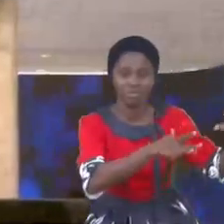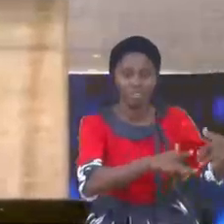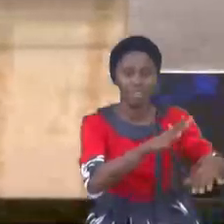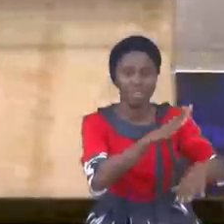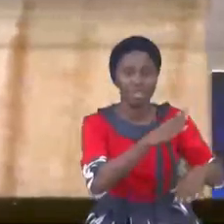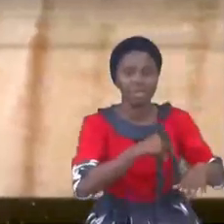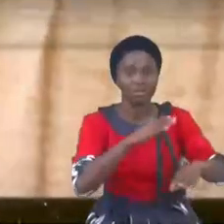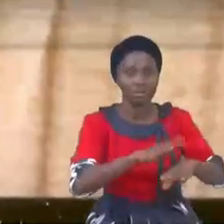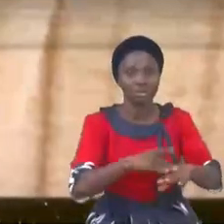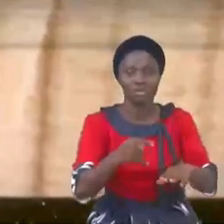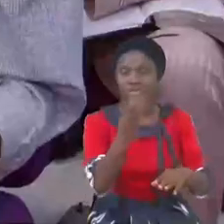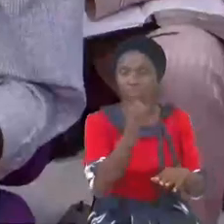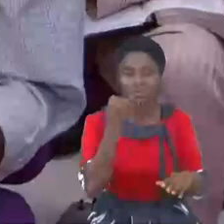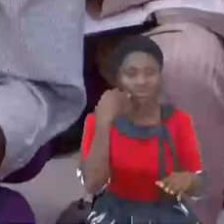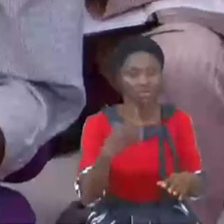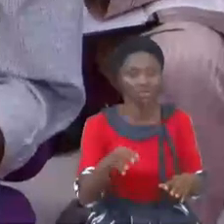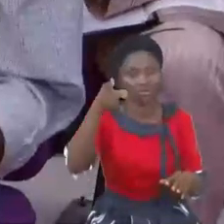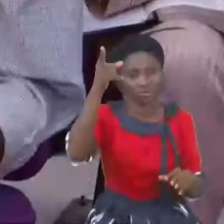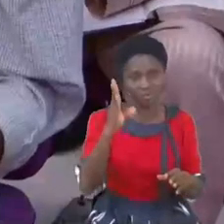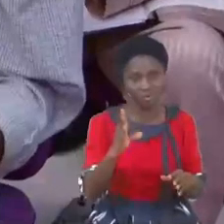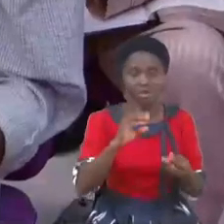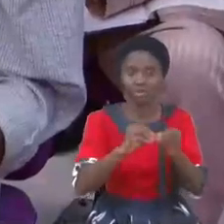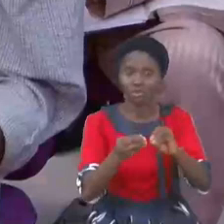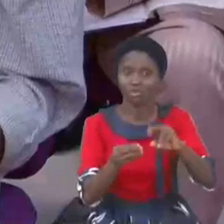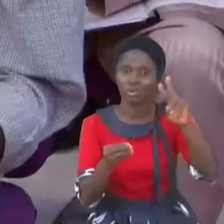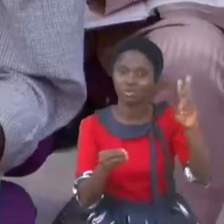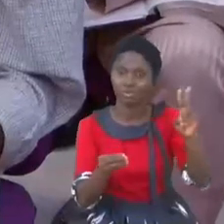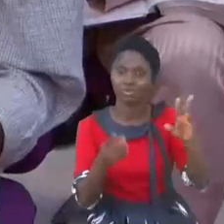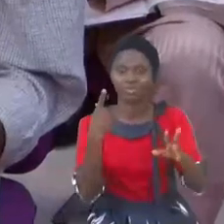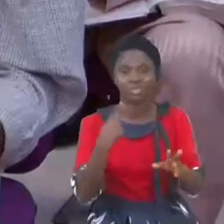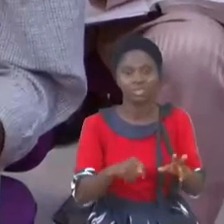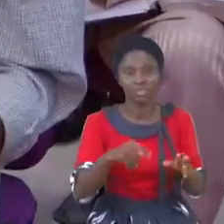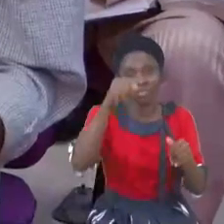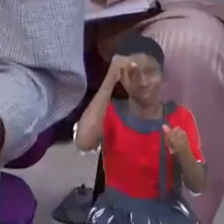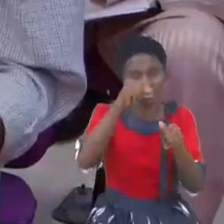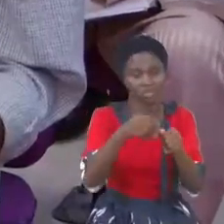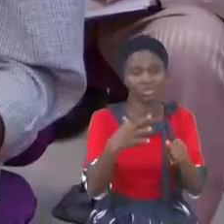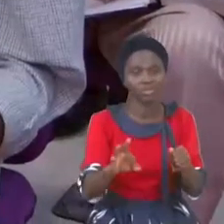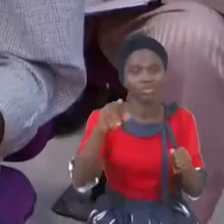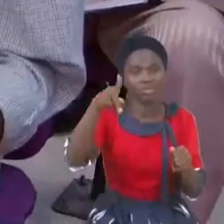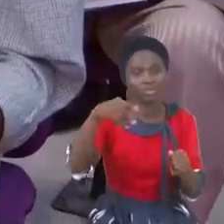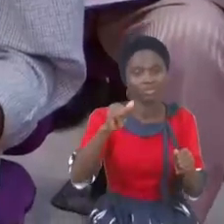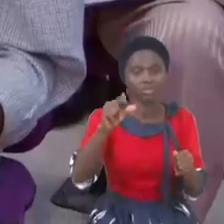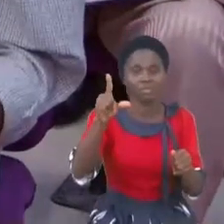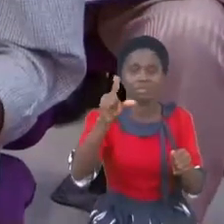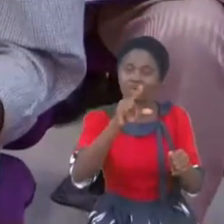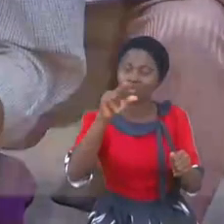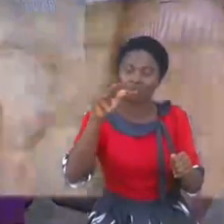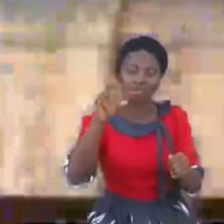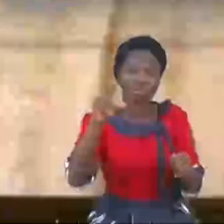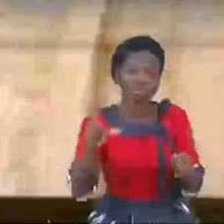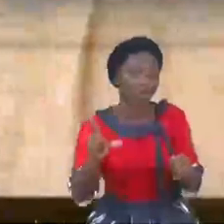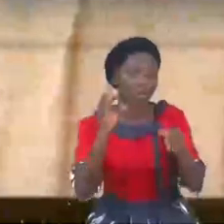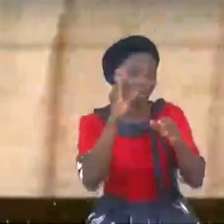partie ici. Le rappel de la prédication de Paul malgré l'affliction. Voilà le